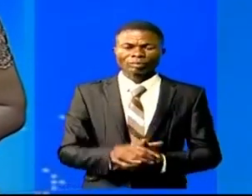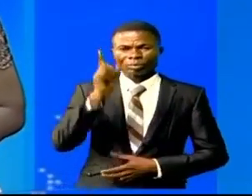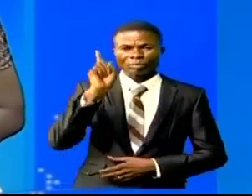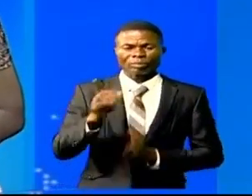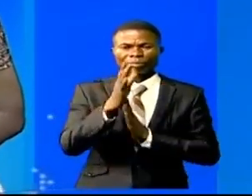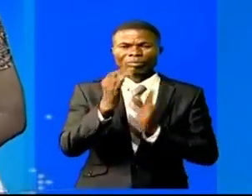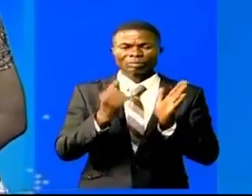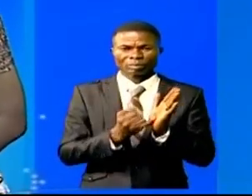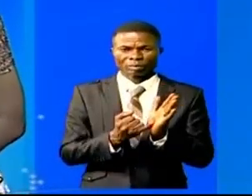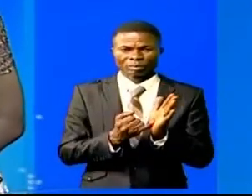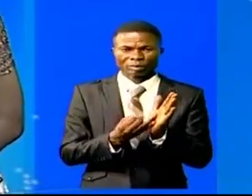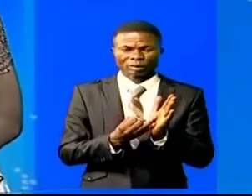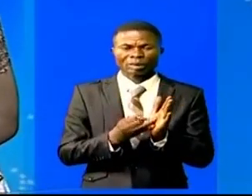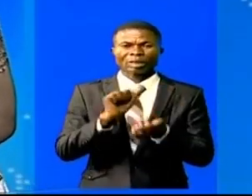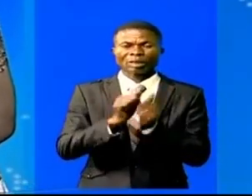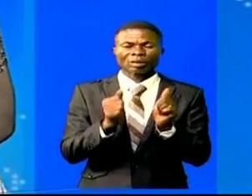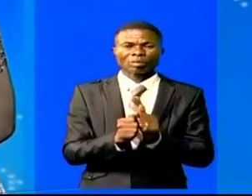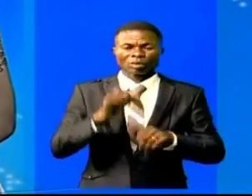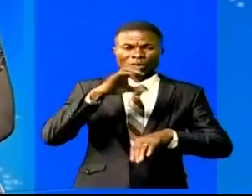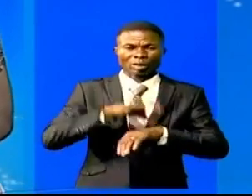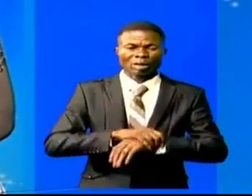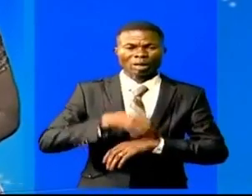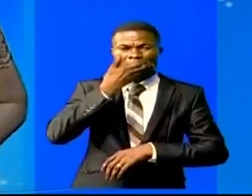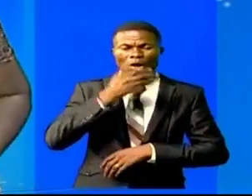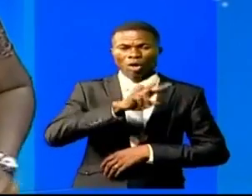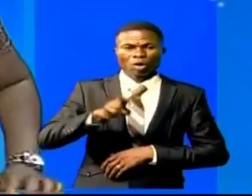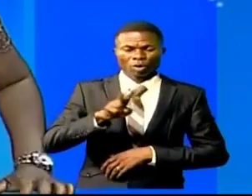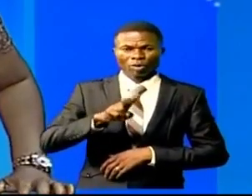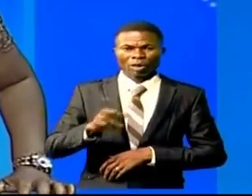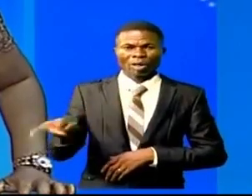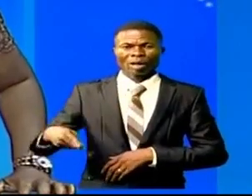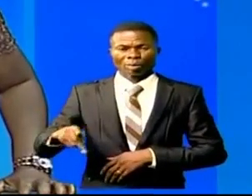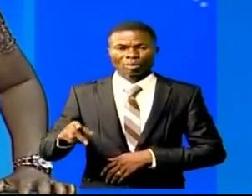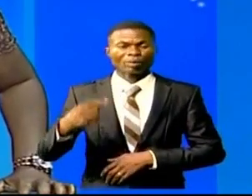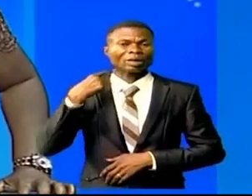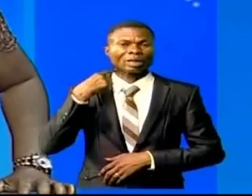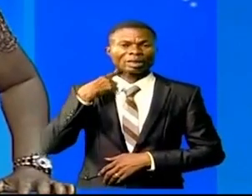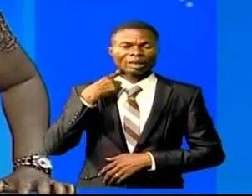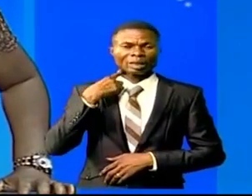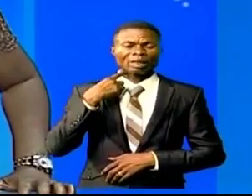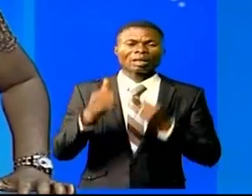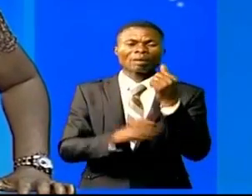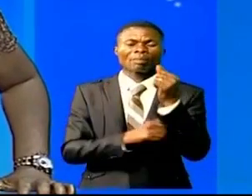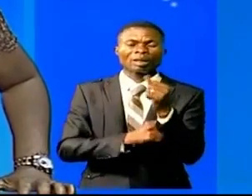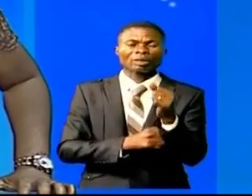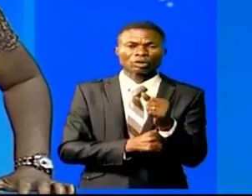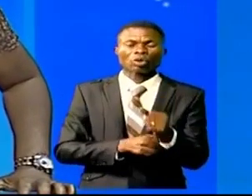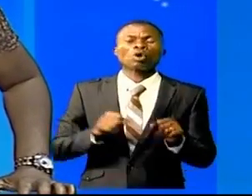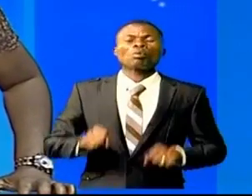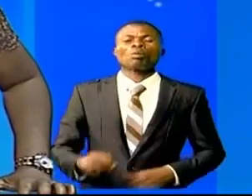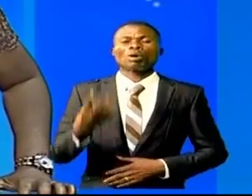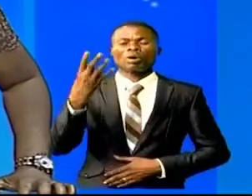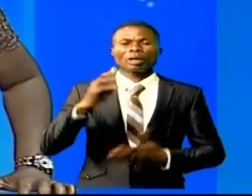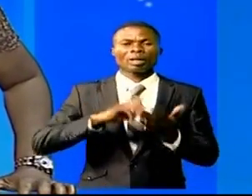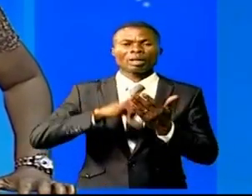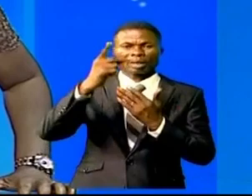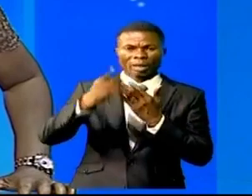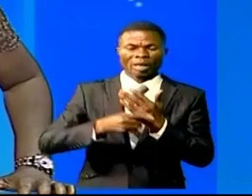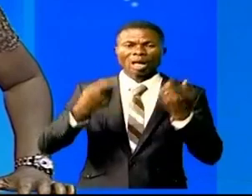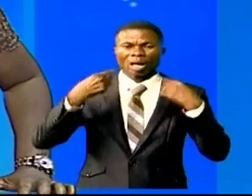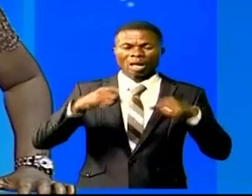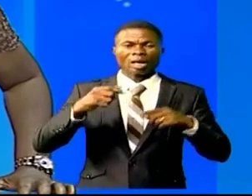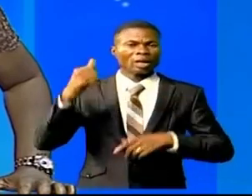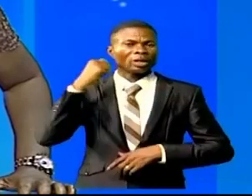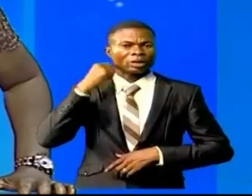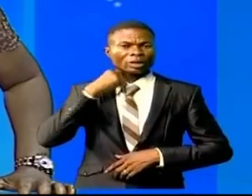117 cas de COVID-19 enregistrés dans la province du Kwango avec 4 décès. Le bilan a été annoncé par le